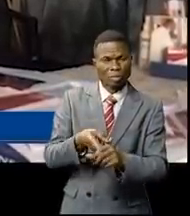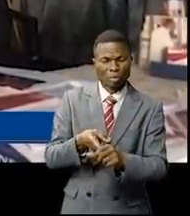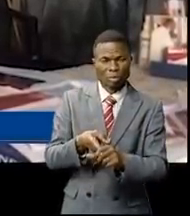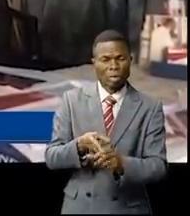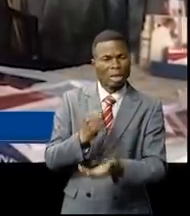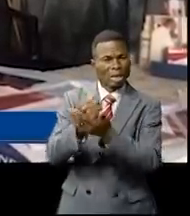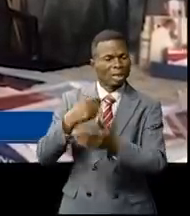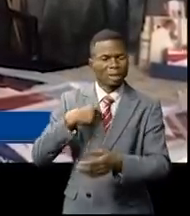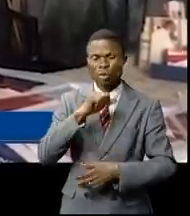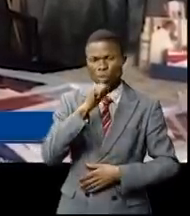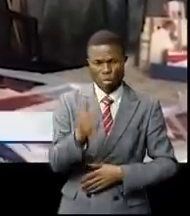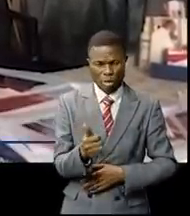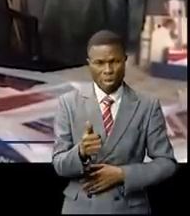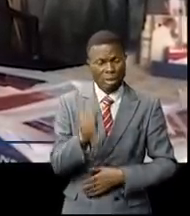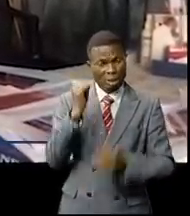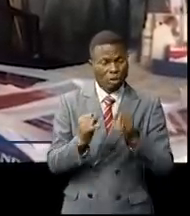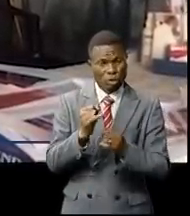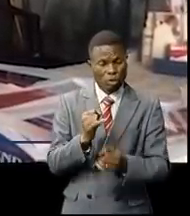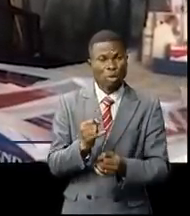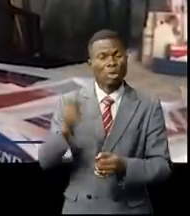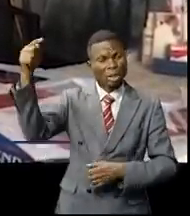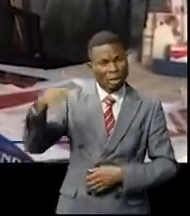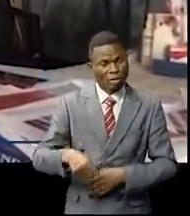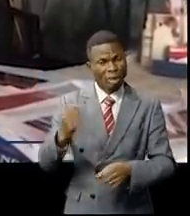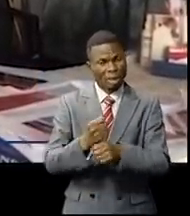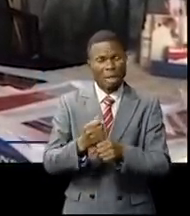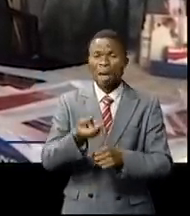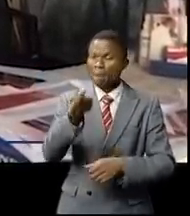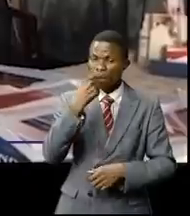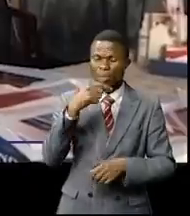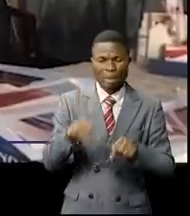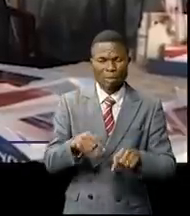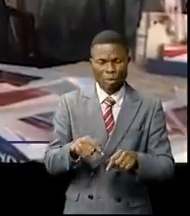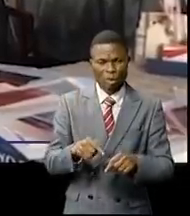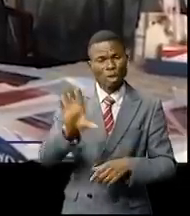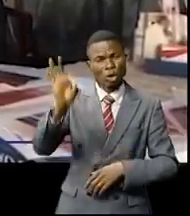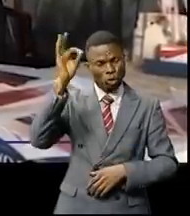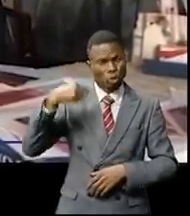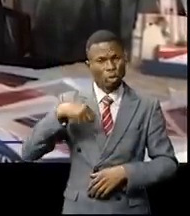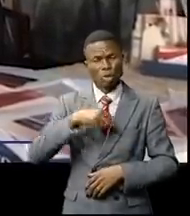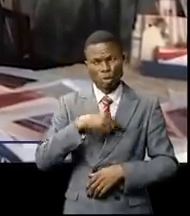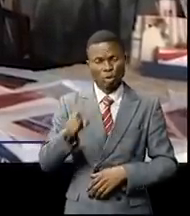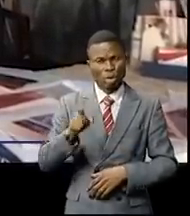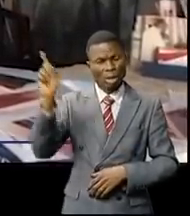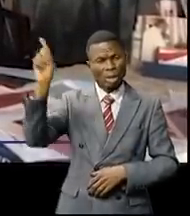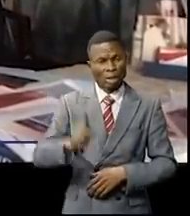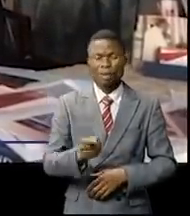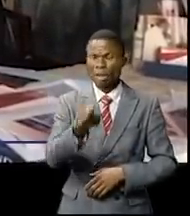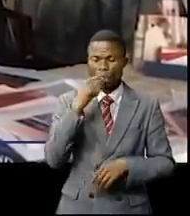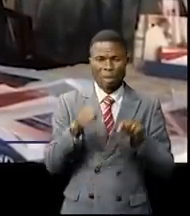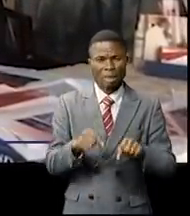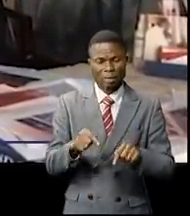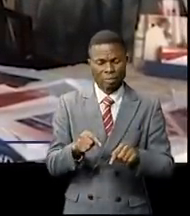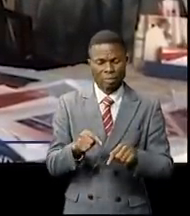jour c'est pour être aménagés ou sinon sauver soi que je n'aime pas